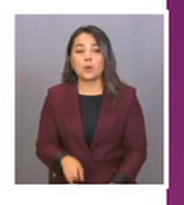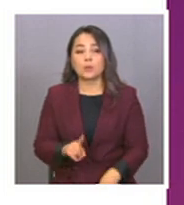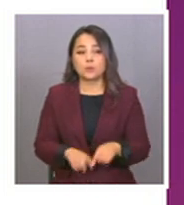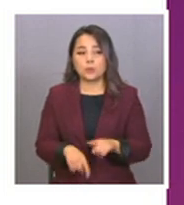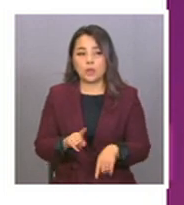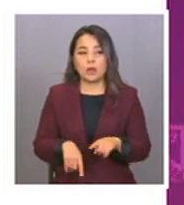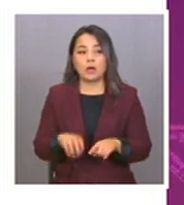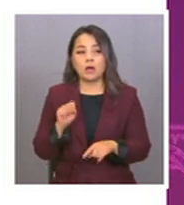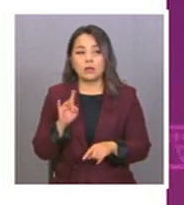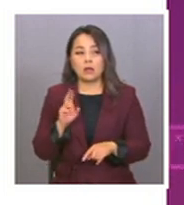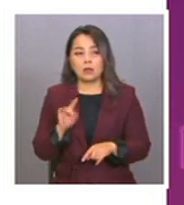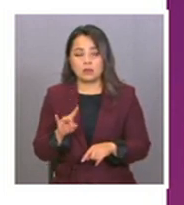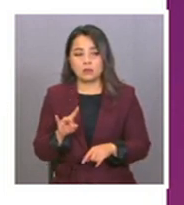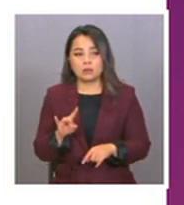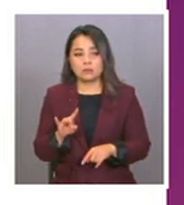арқарлар.